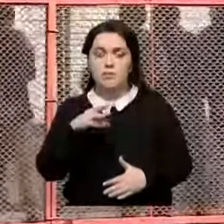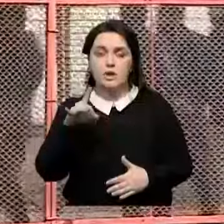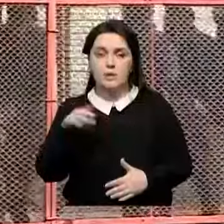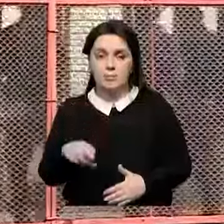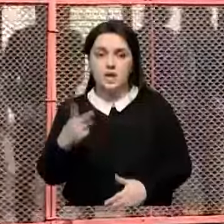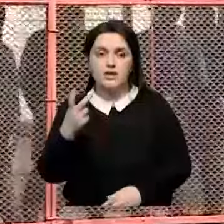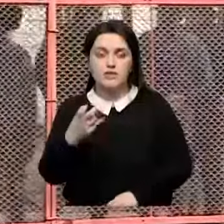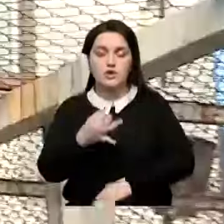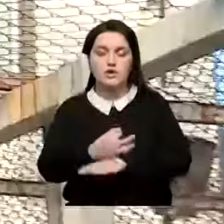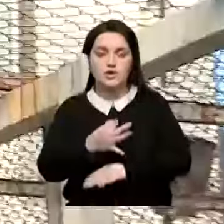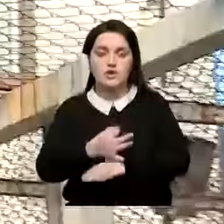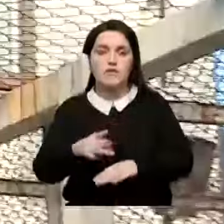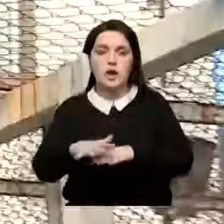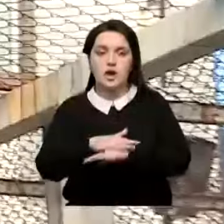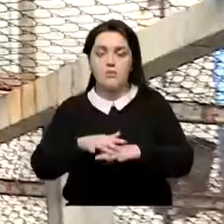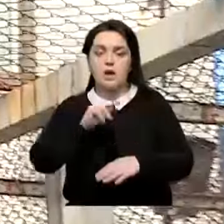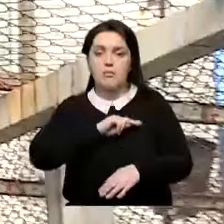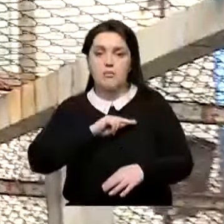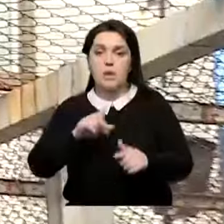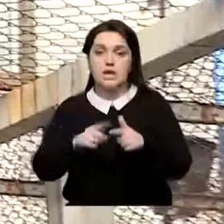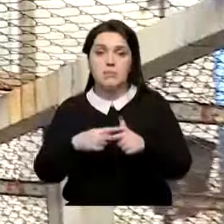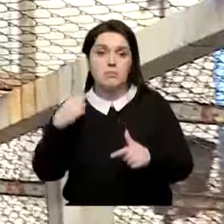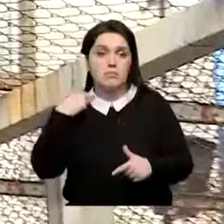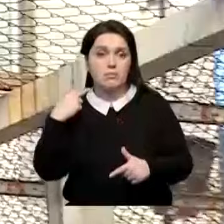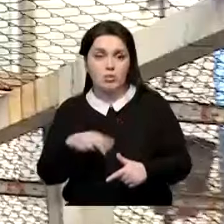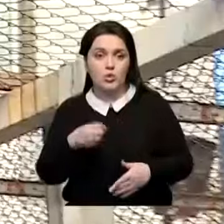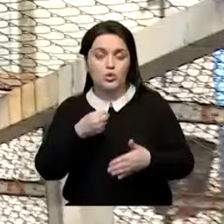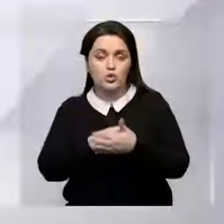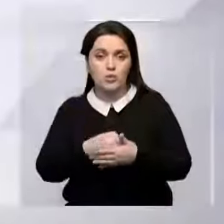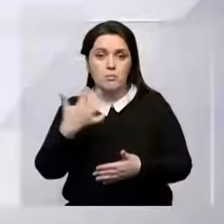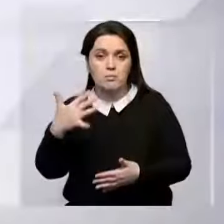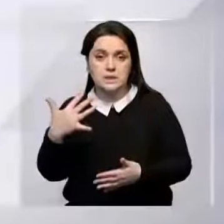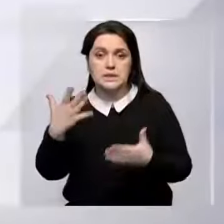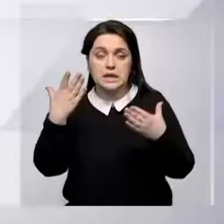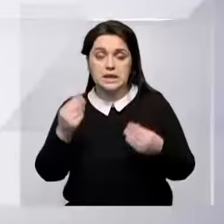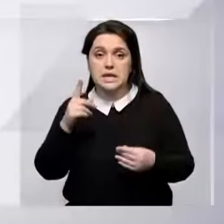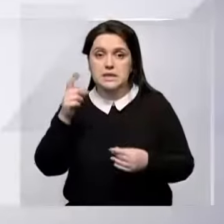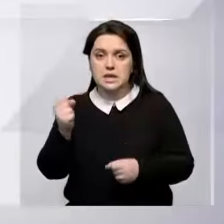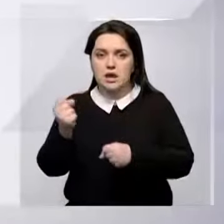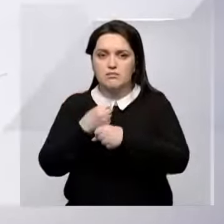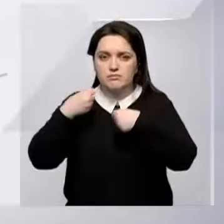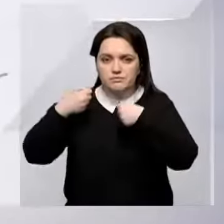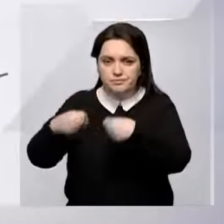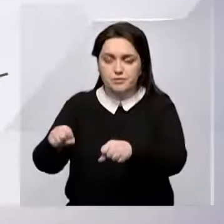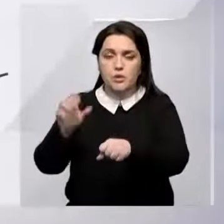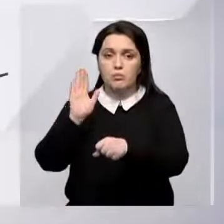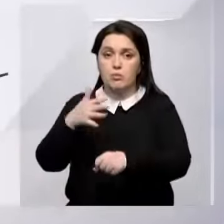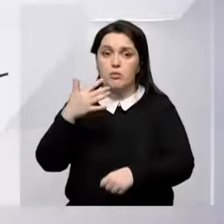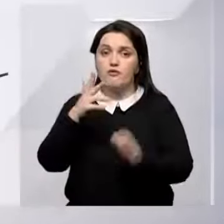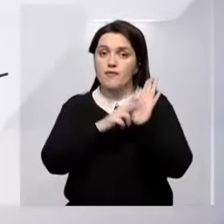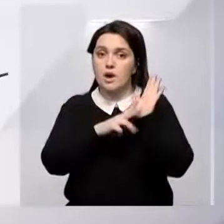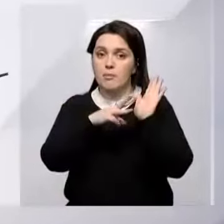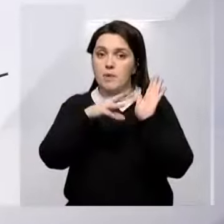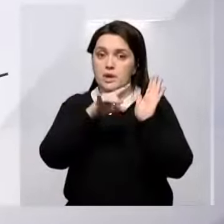200 часов общественных работ, либо лишение свободы сроком до 50 суток. За избиение штраф до 80 МРП